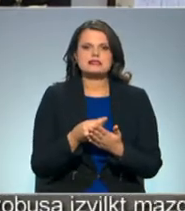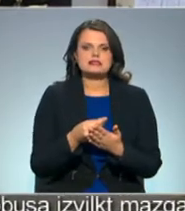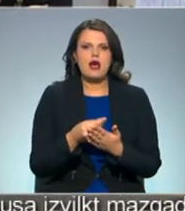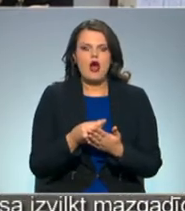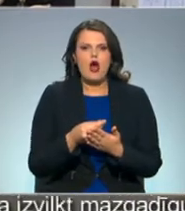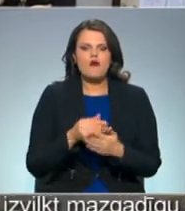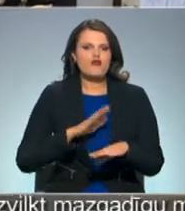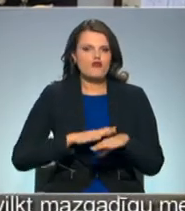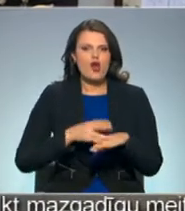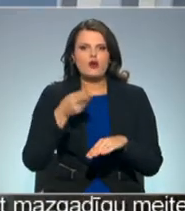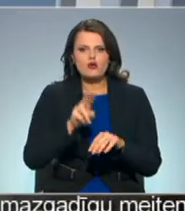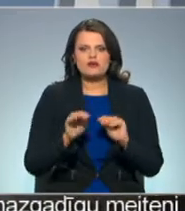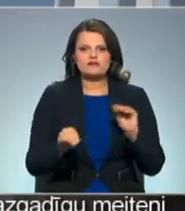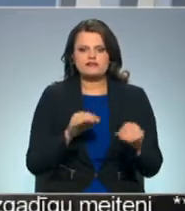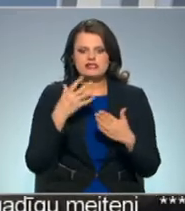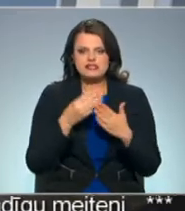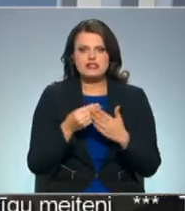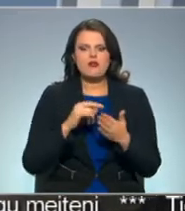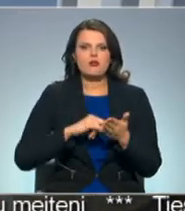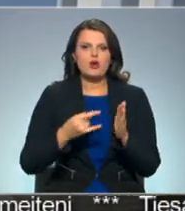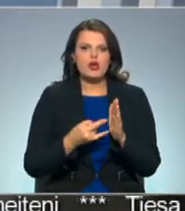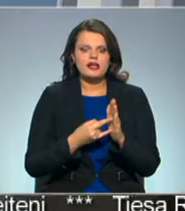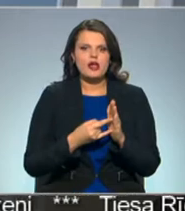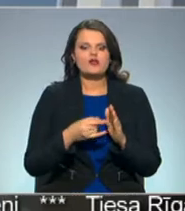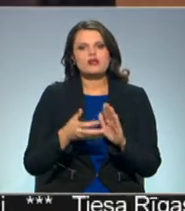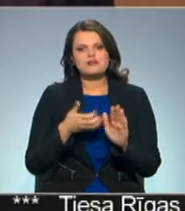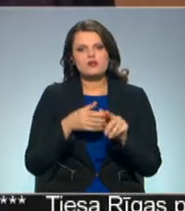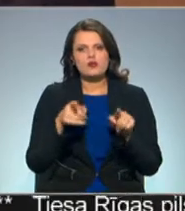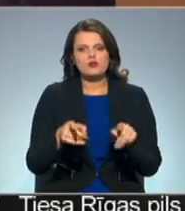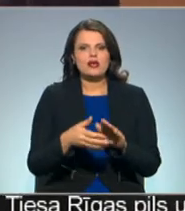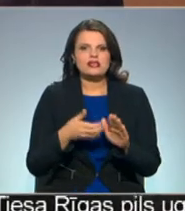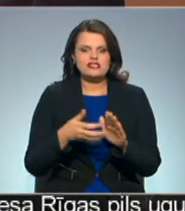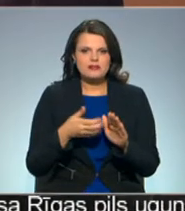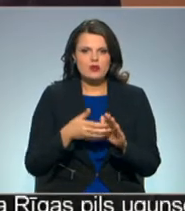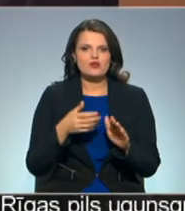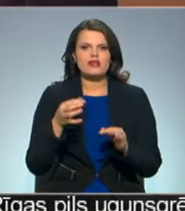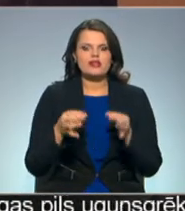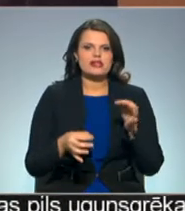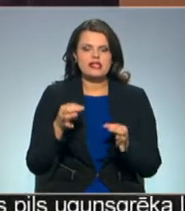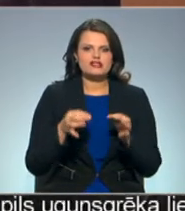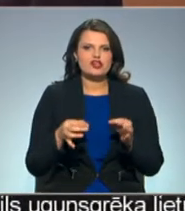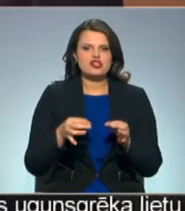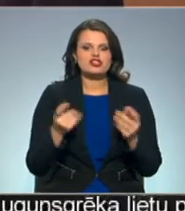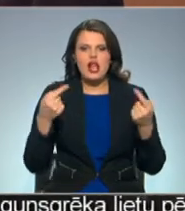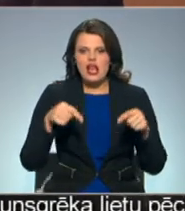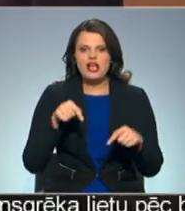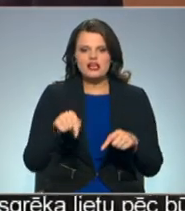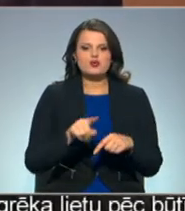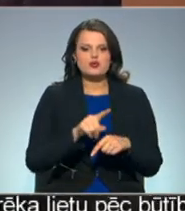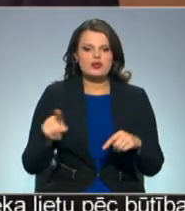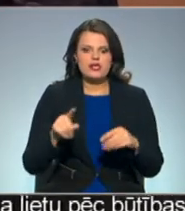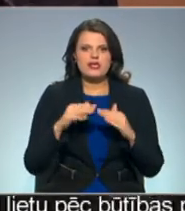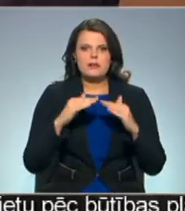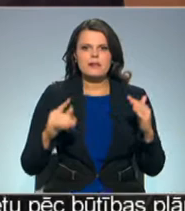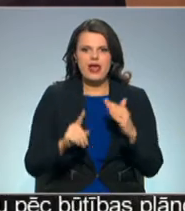projektētu maketu, rosinot to izmantot lietas tiesāšanas gaitā. Pils maketas ir bēniņu telpas, kuras